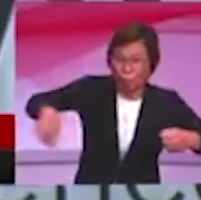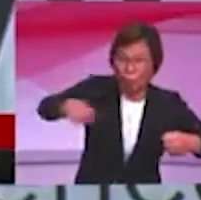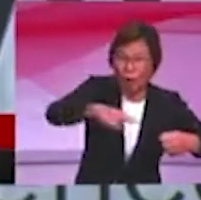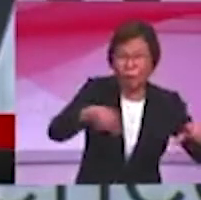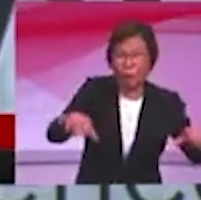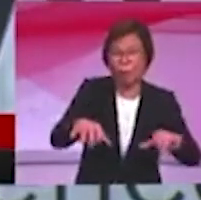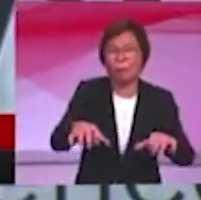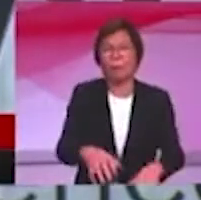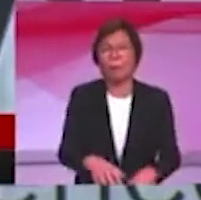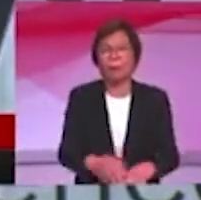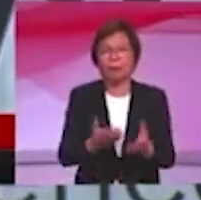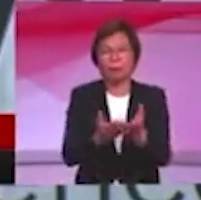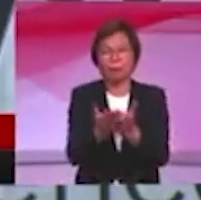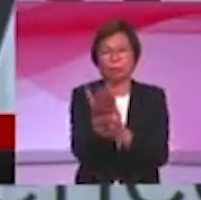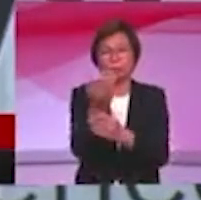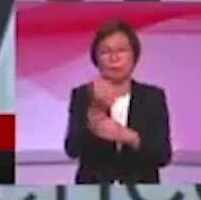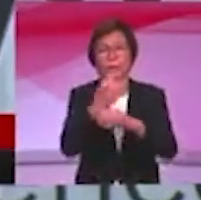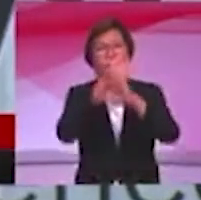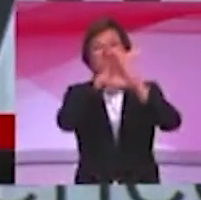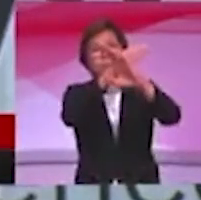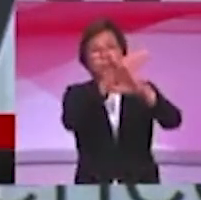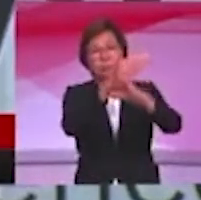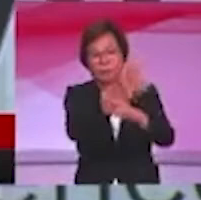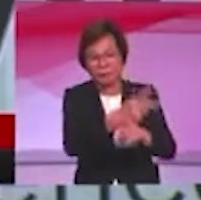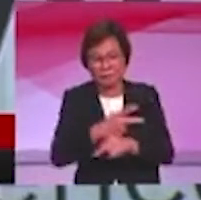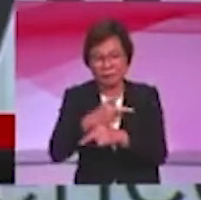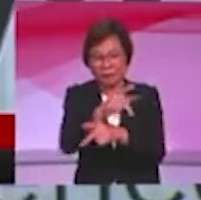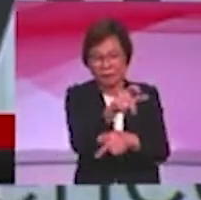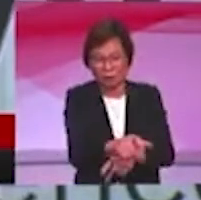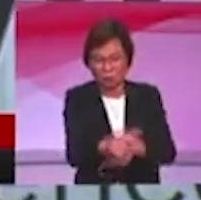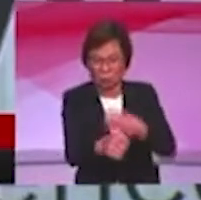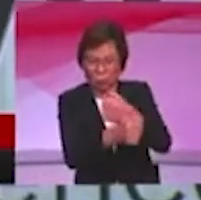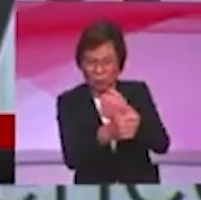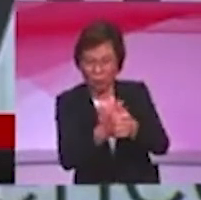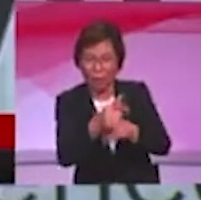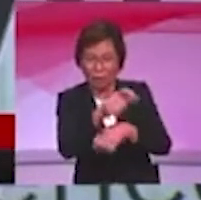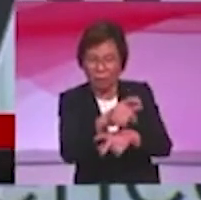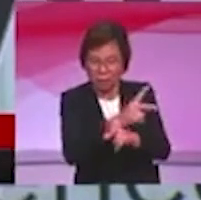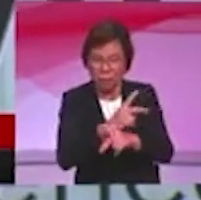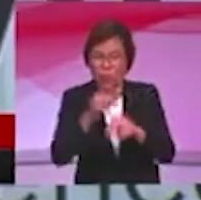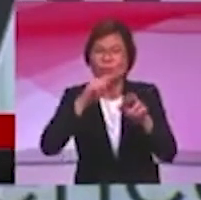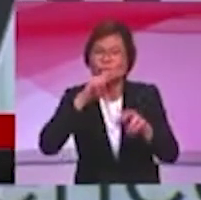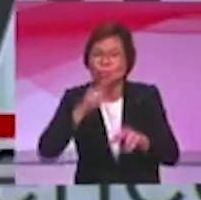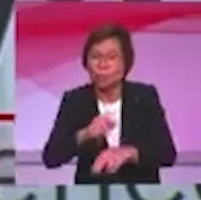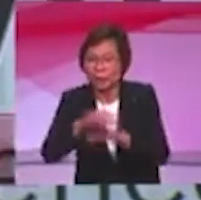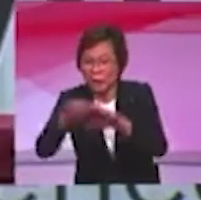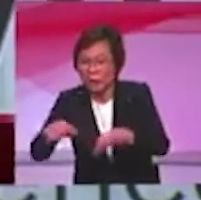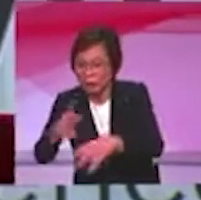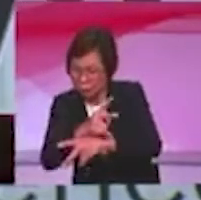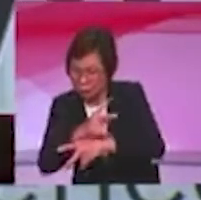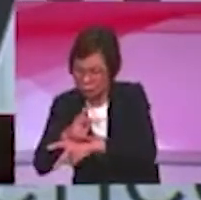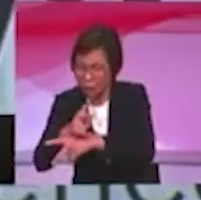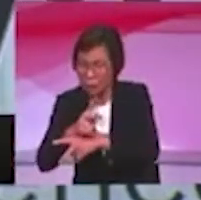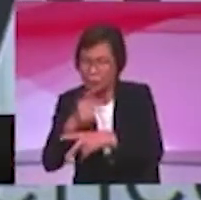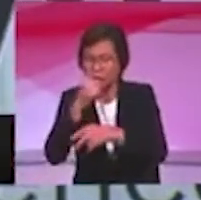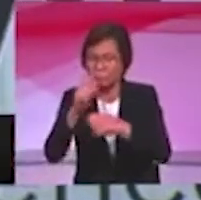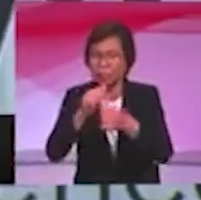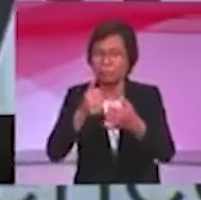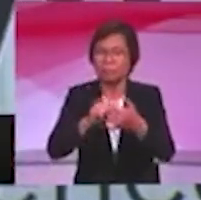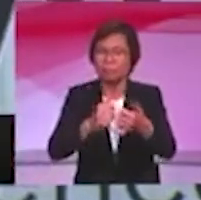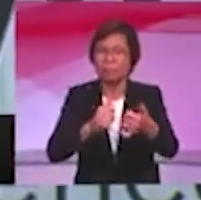Hal ini sekaligus dapat melindungi individu-individu yang berisiko tinggi, warga emas dan kanak-kanak daripada jangkitan